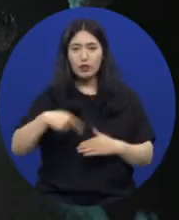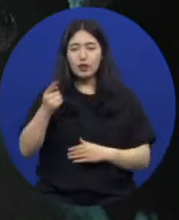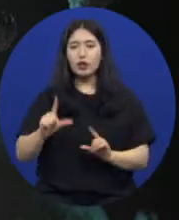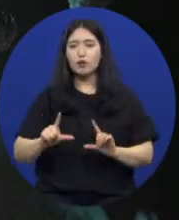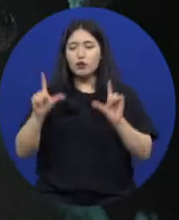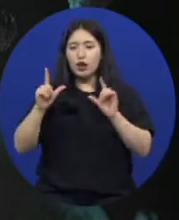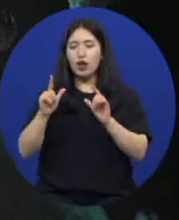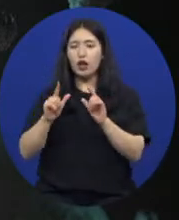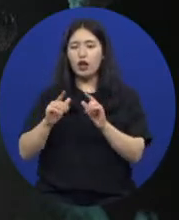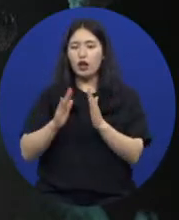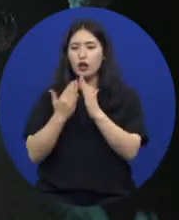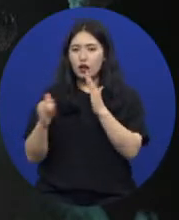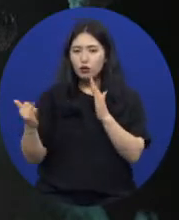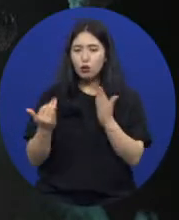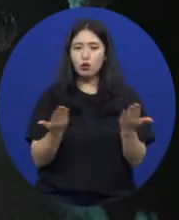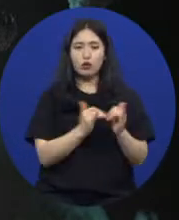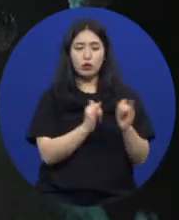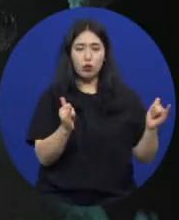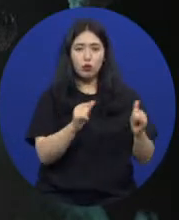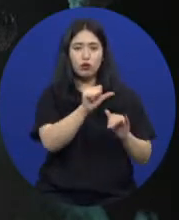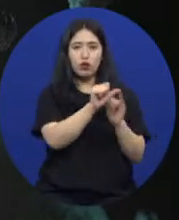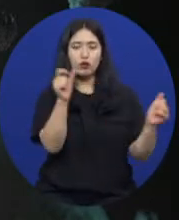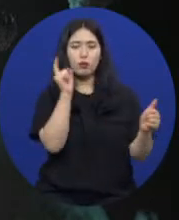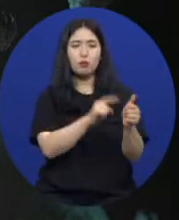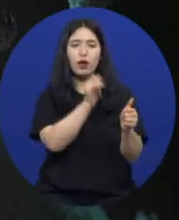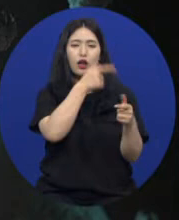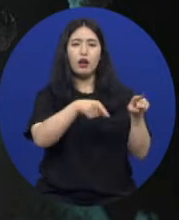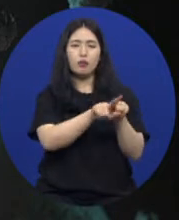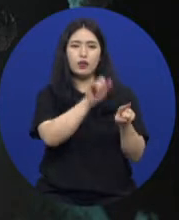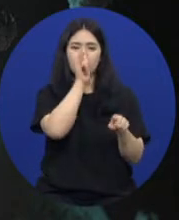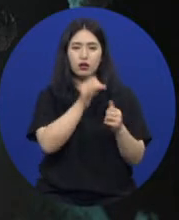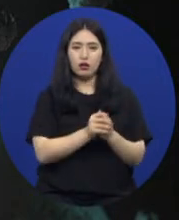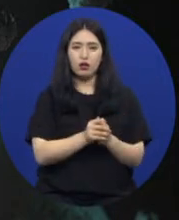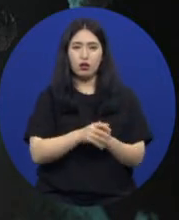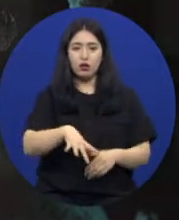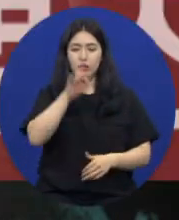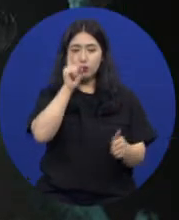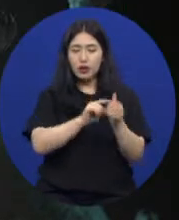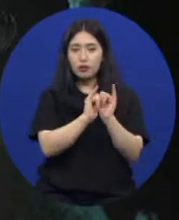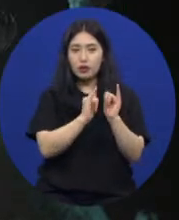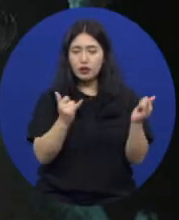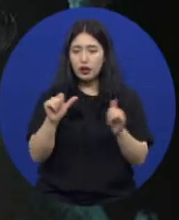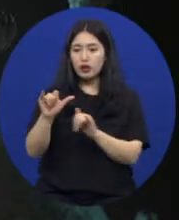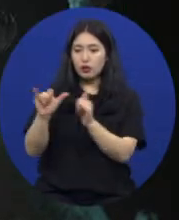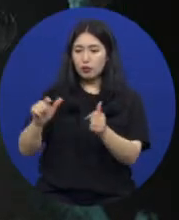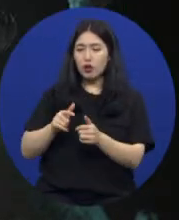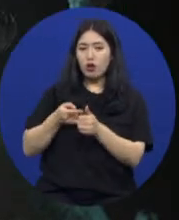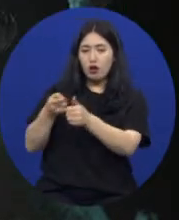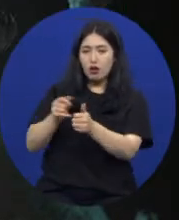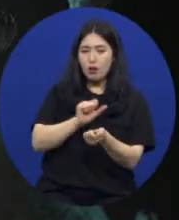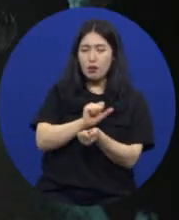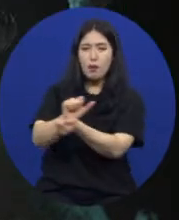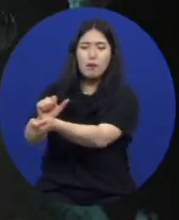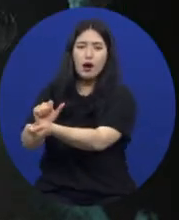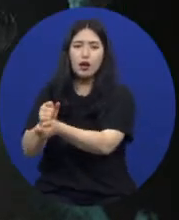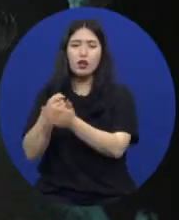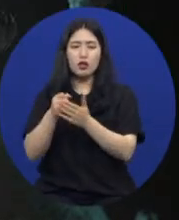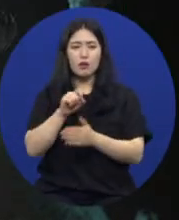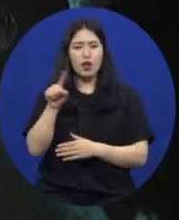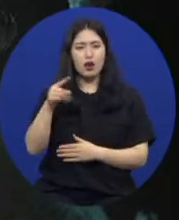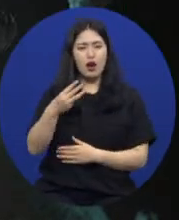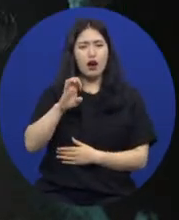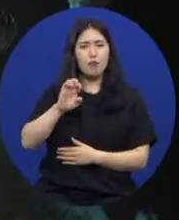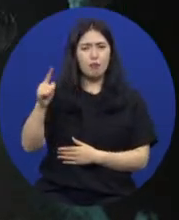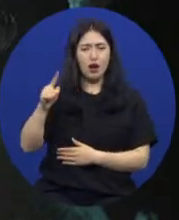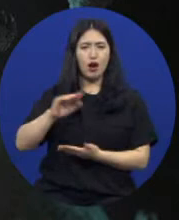가족과 직장 동료 5명도 함께 확진됐습니다. 최초 감염자가 5명에게 전파한 사례로 알파 변이